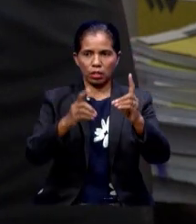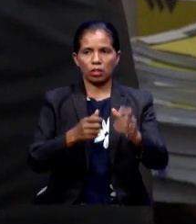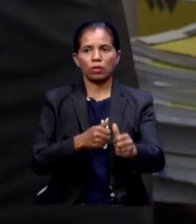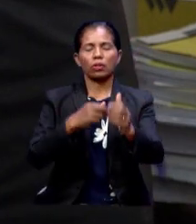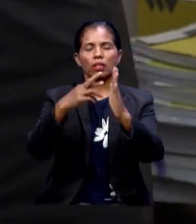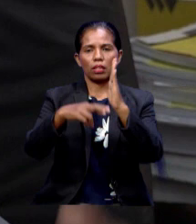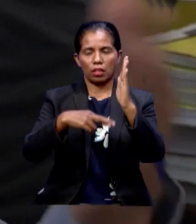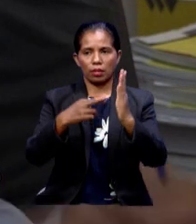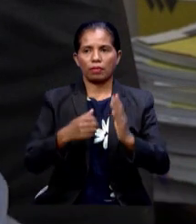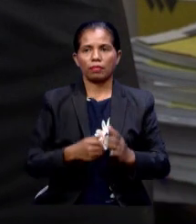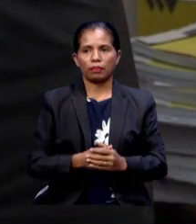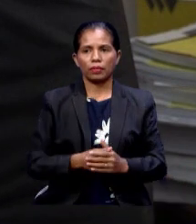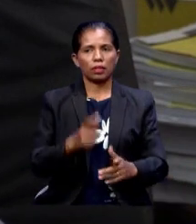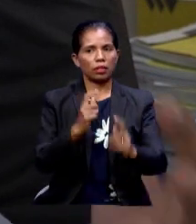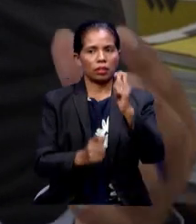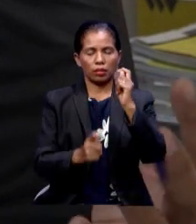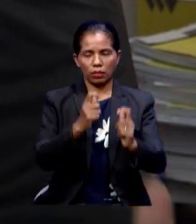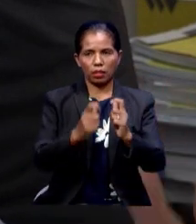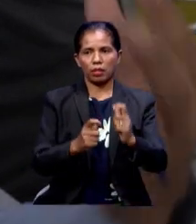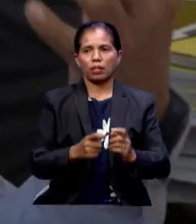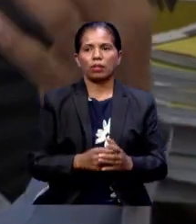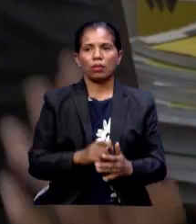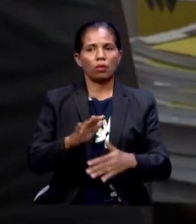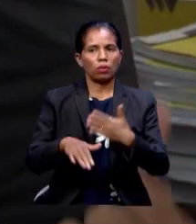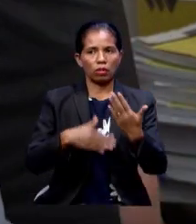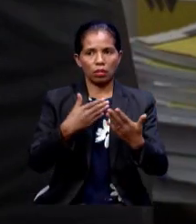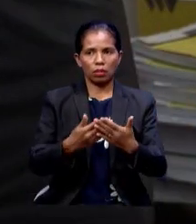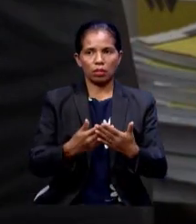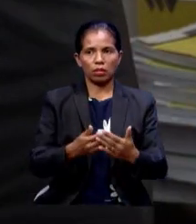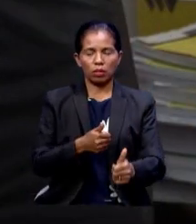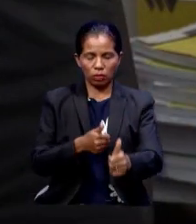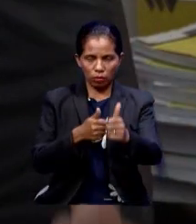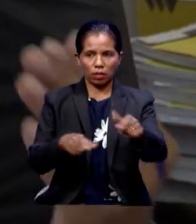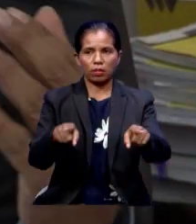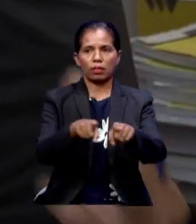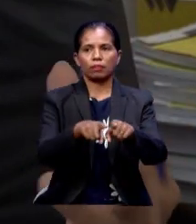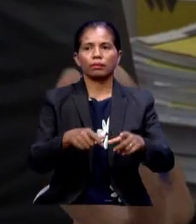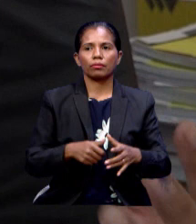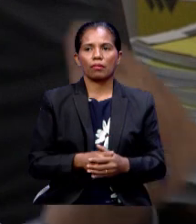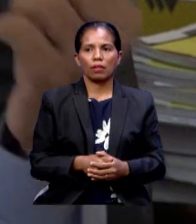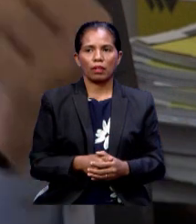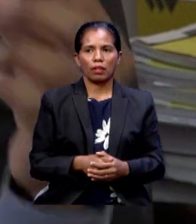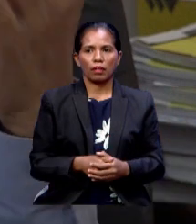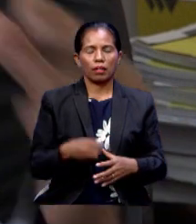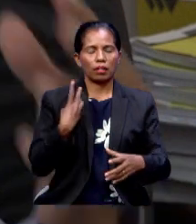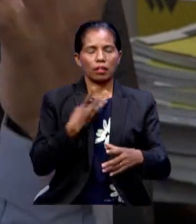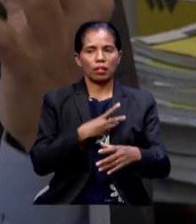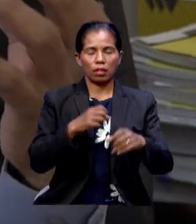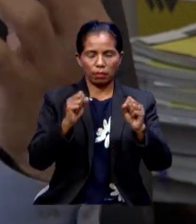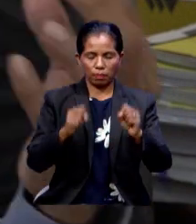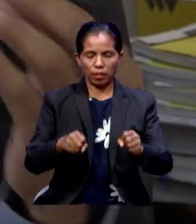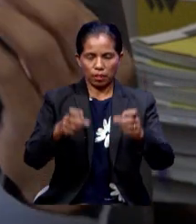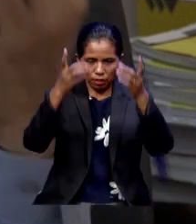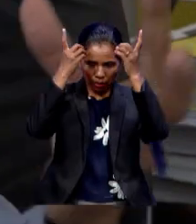regarne. Nebe tribunal sejak belakang sini, orang buat itu tu orang sih selakan sini. Orang saya tiap hari itu terminal sesama